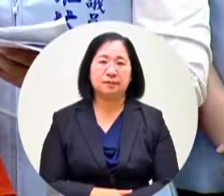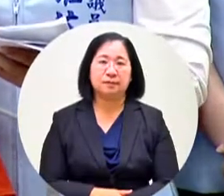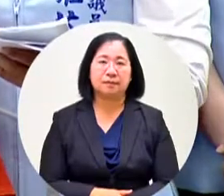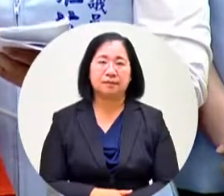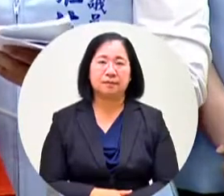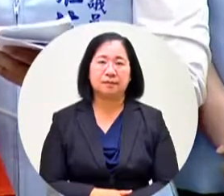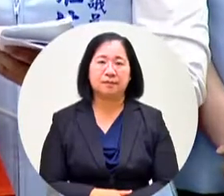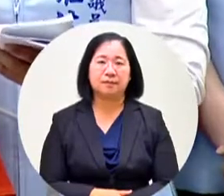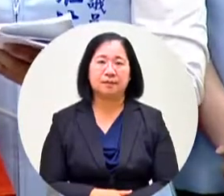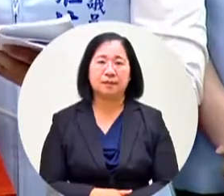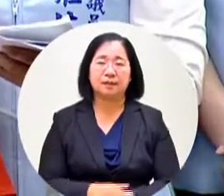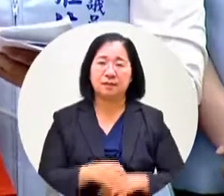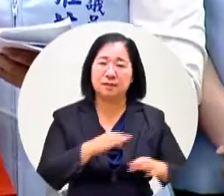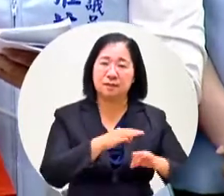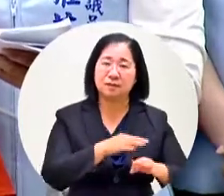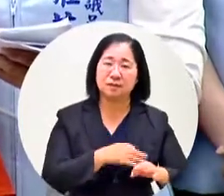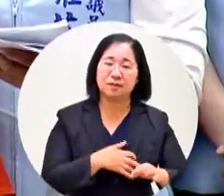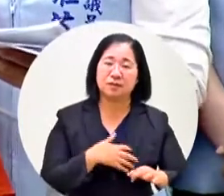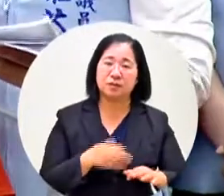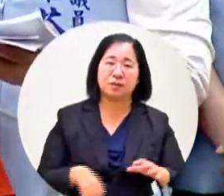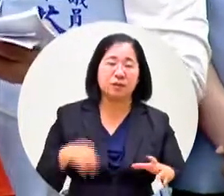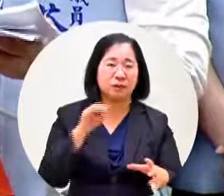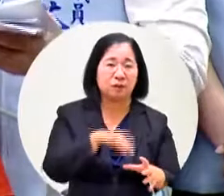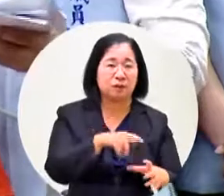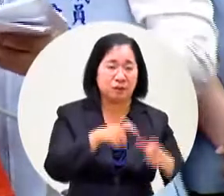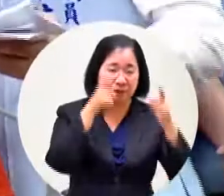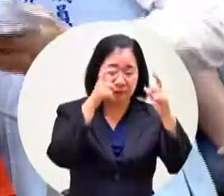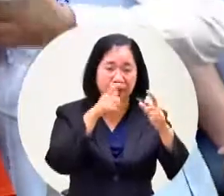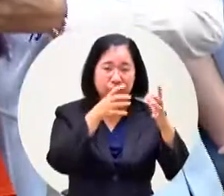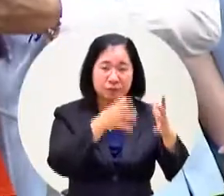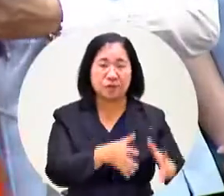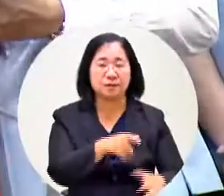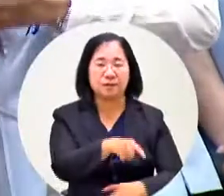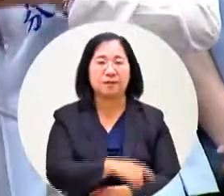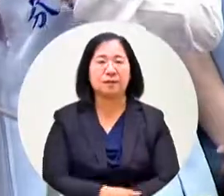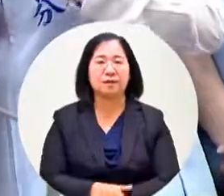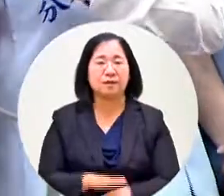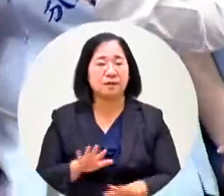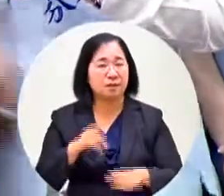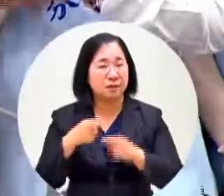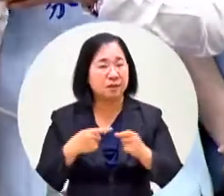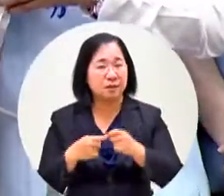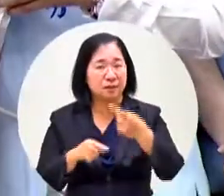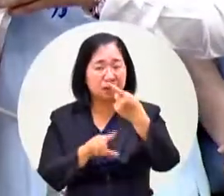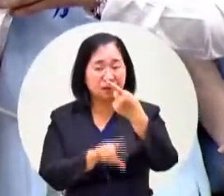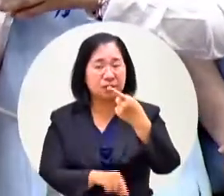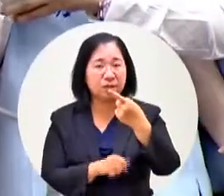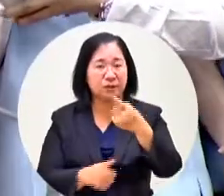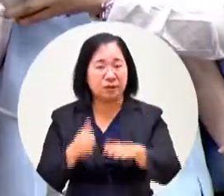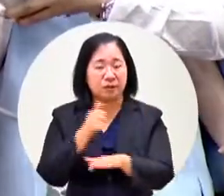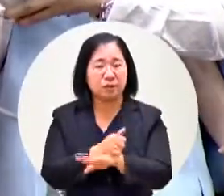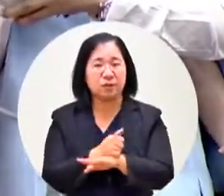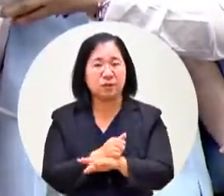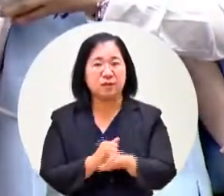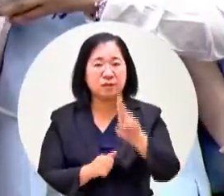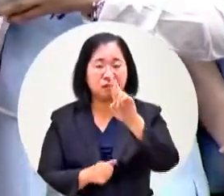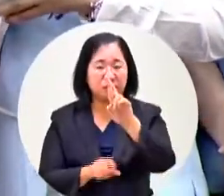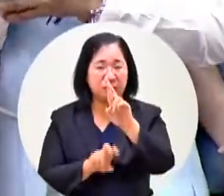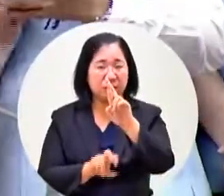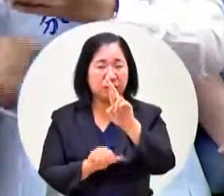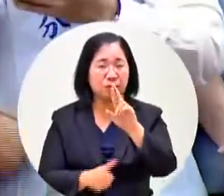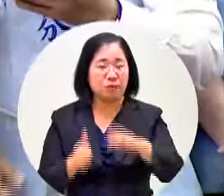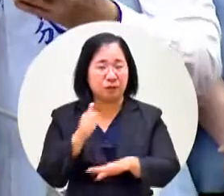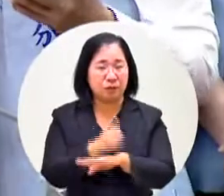在现在这些属于企业进驻到高雄，我知道今年一月份的时